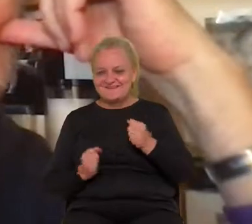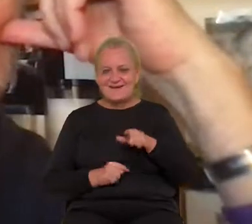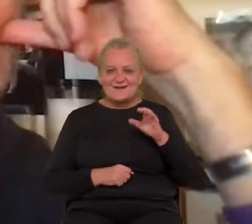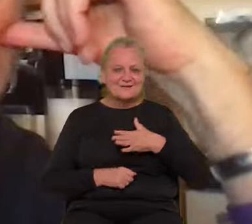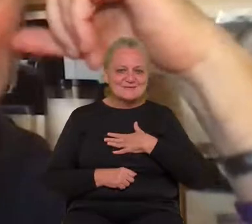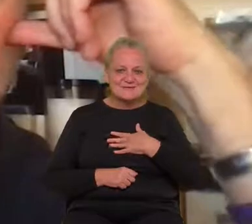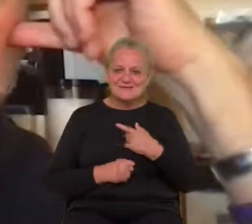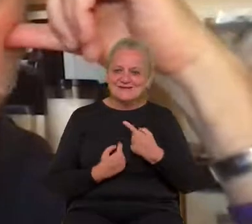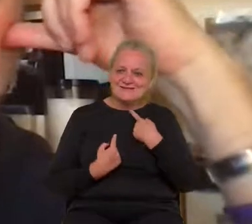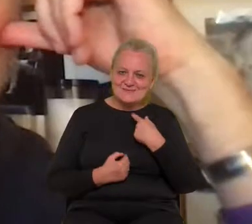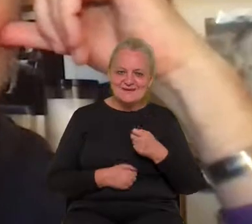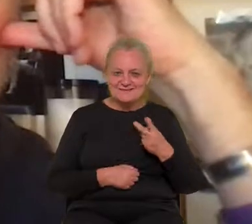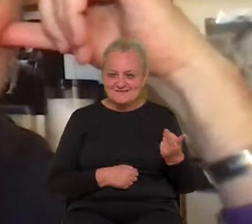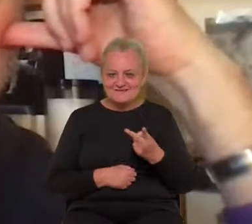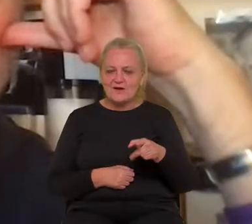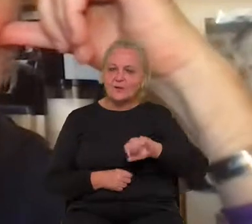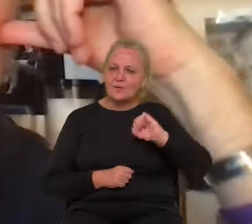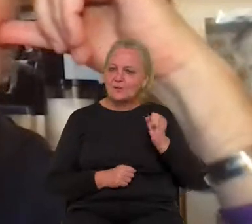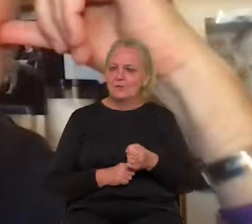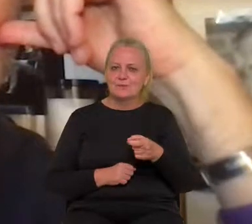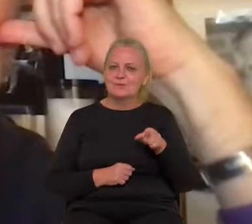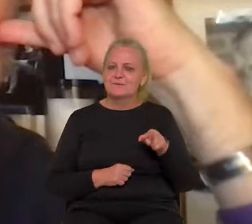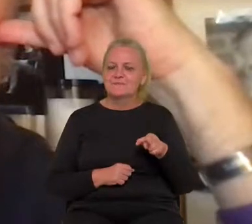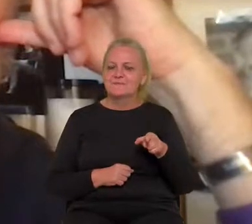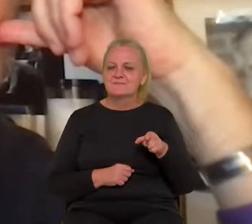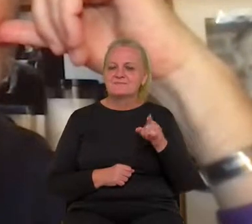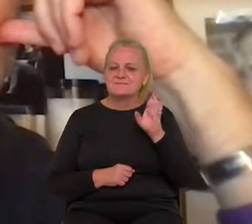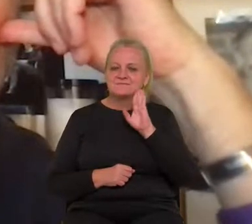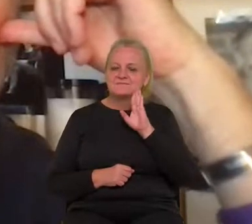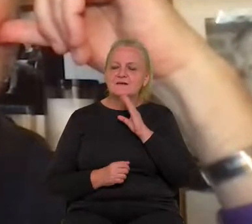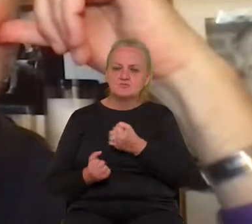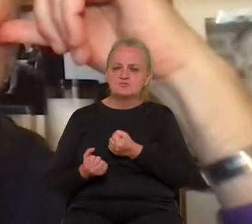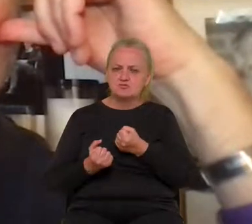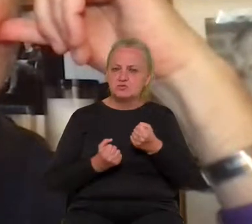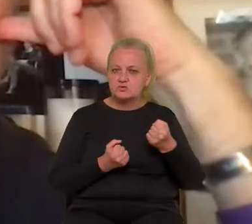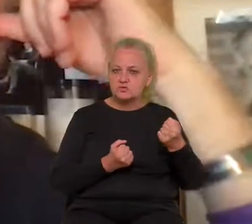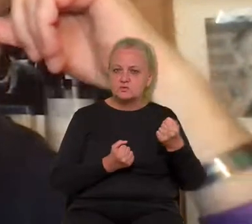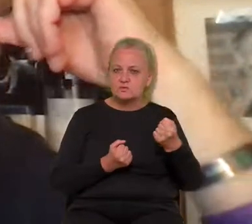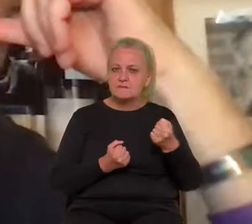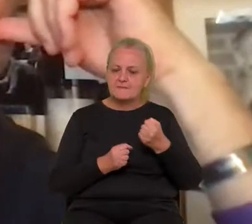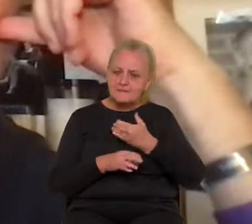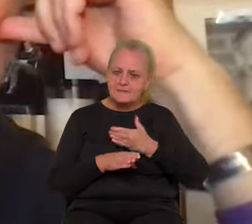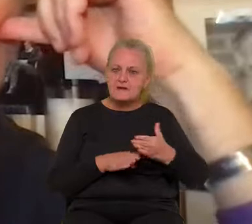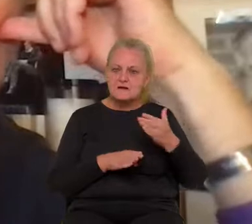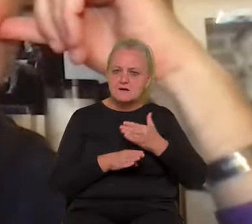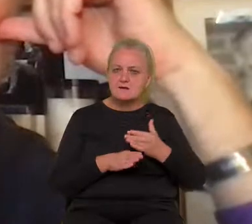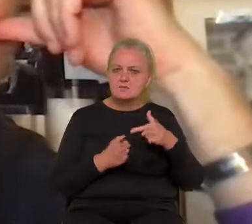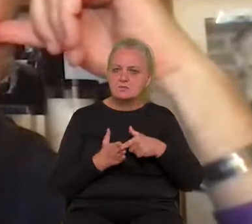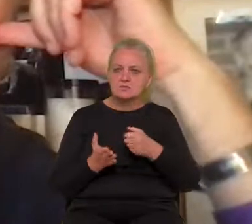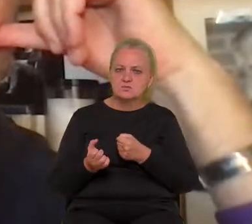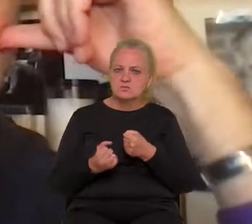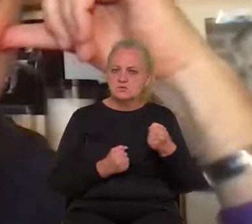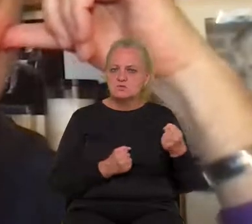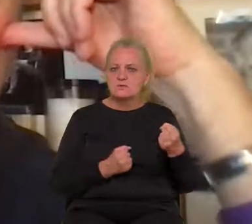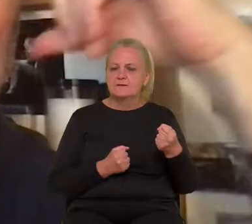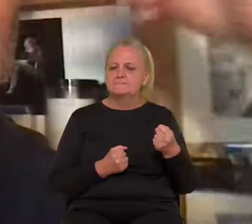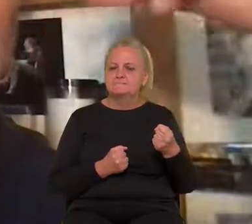humoru, ich umiejętnością po prostu trwania, kontynuowania.